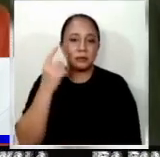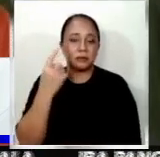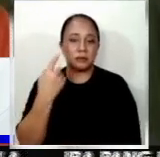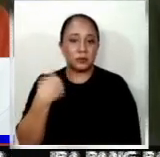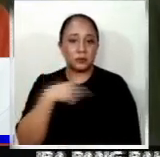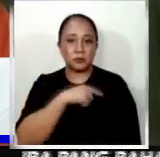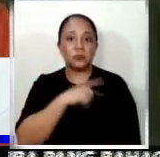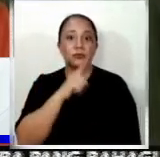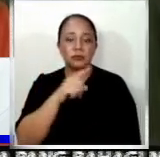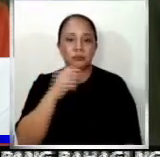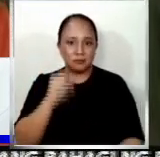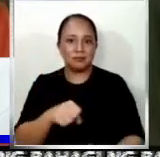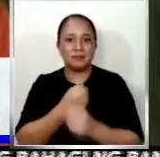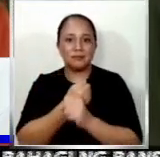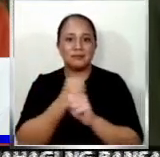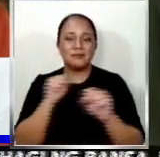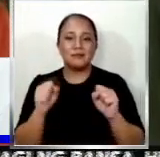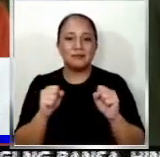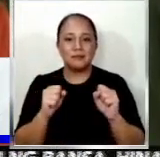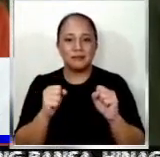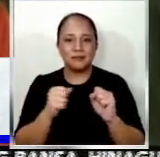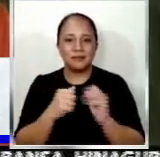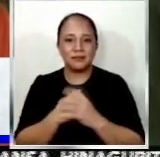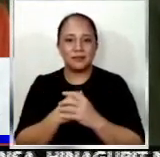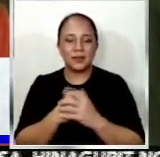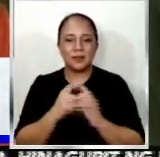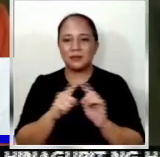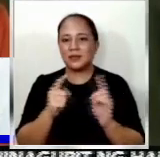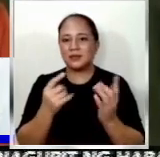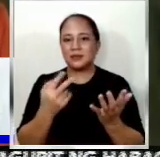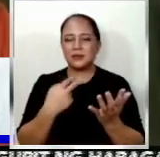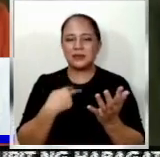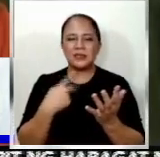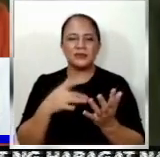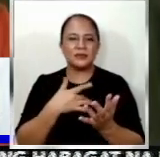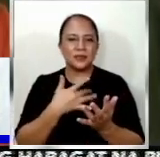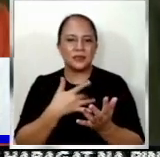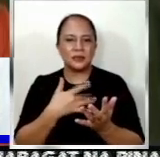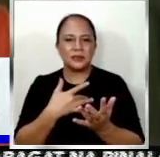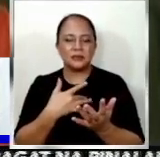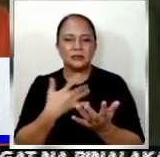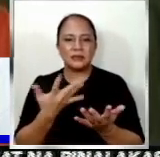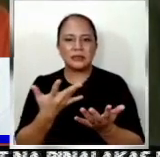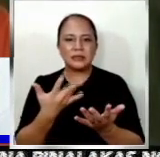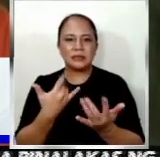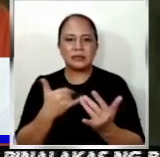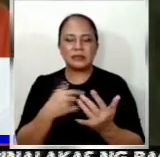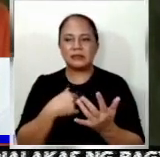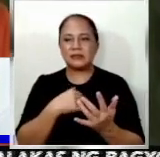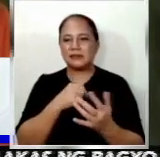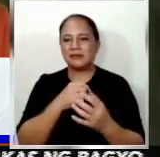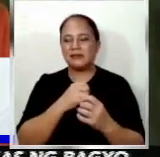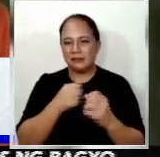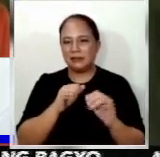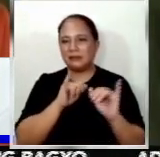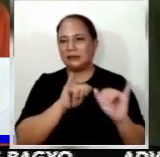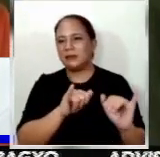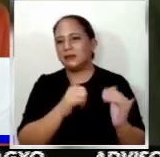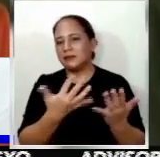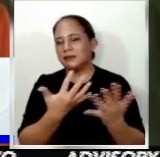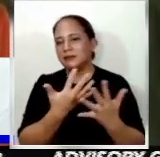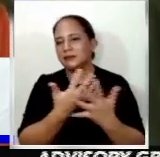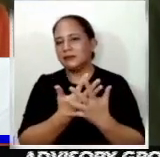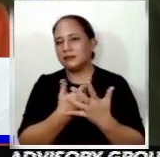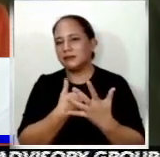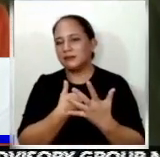makakalaya na tapos parang naramdaman namin na parang ipinagkait pa sa amin yung pagkakataon